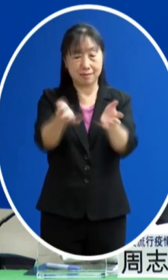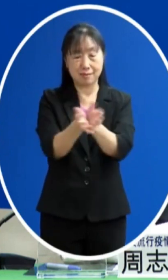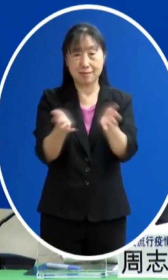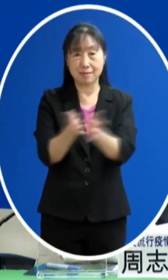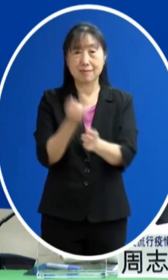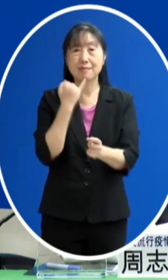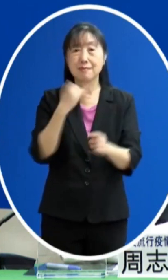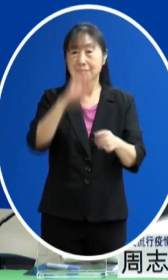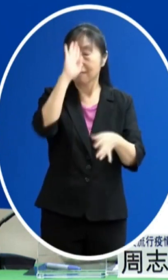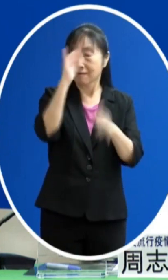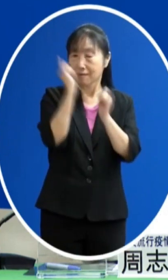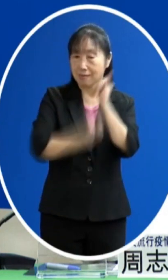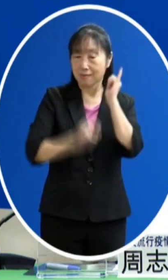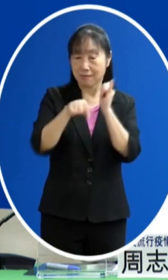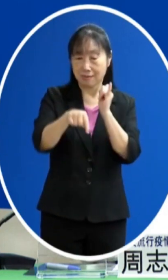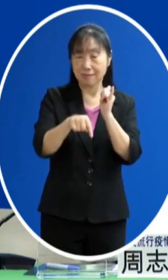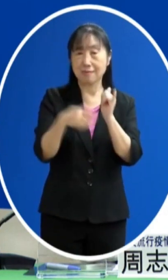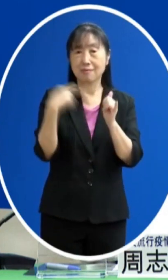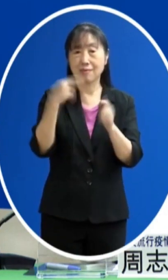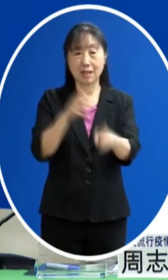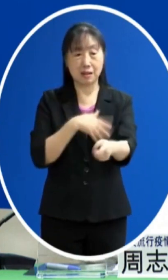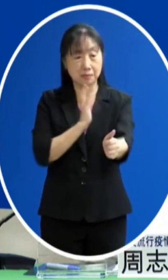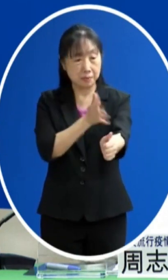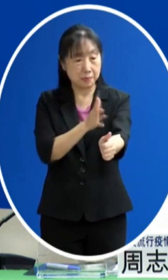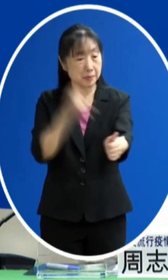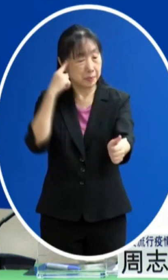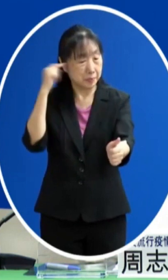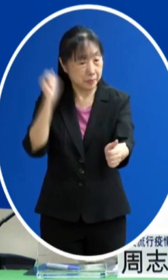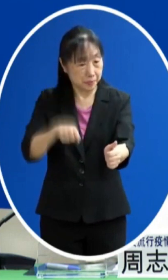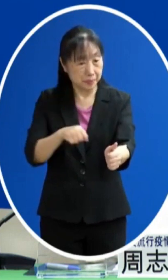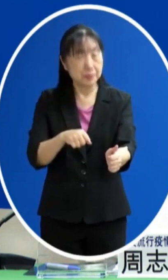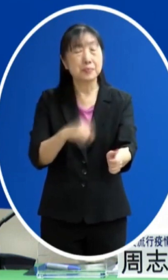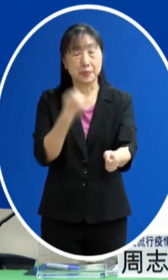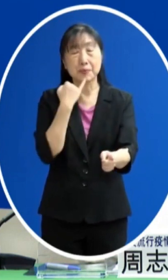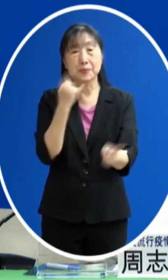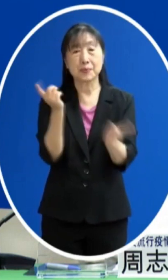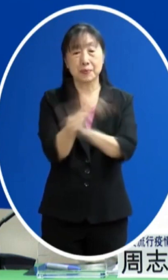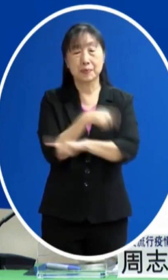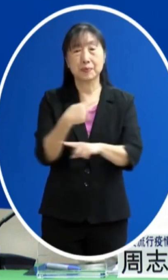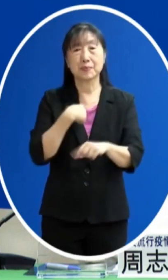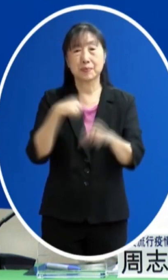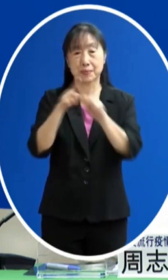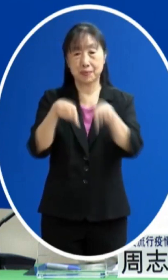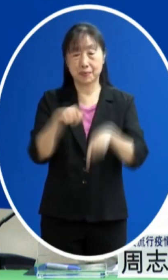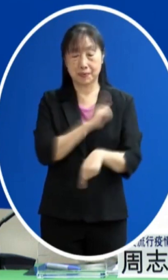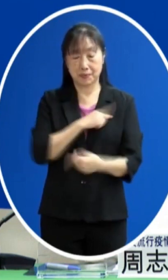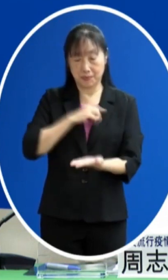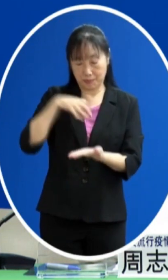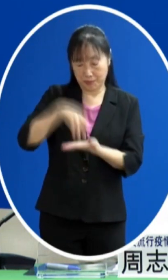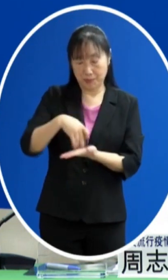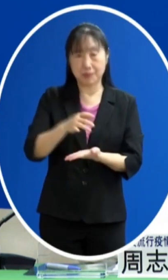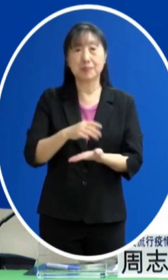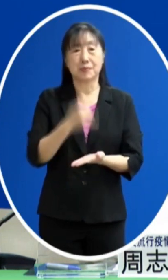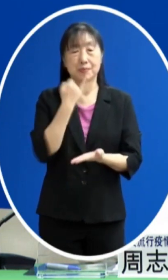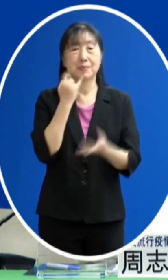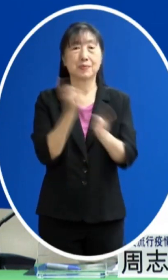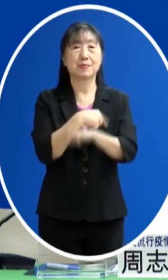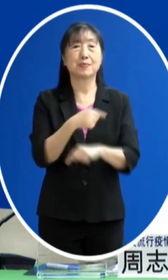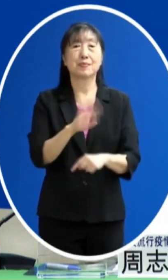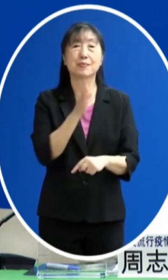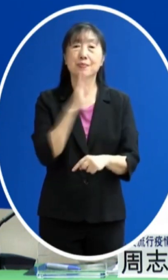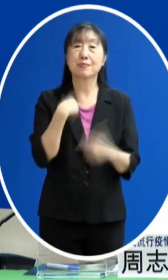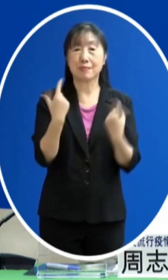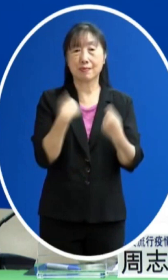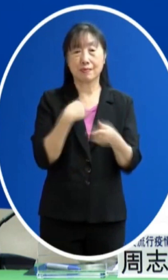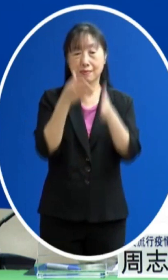可以用病历加注知情同意相关的字样来代替这个纸本同意书的填写。当然还是要